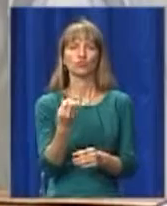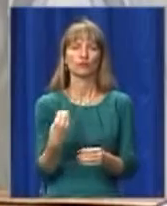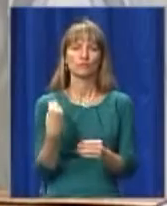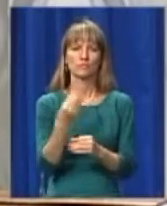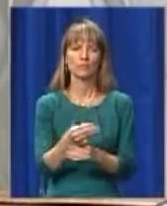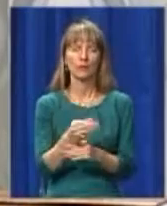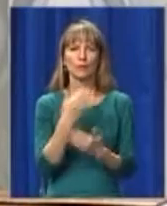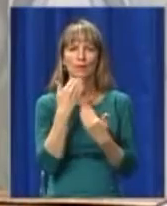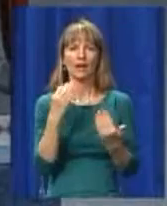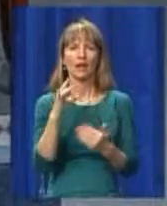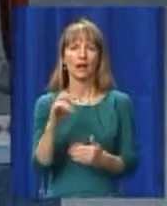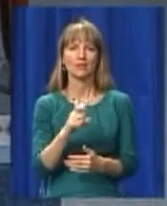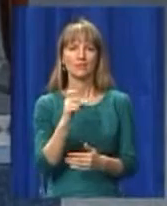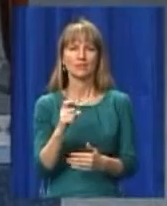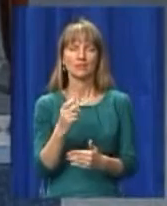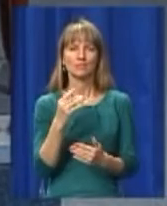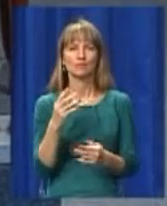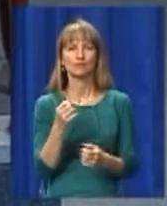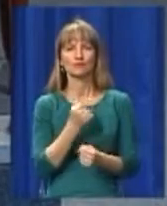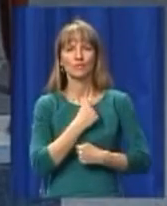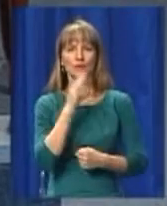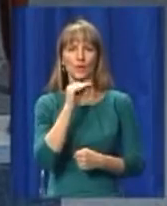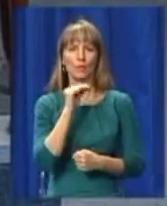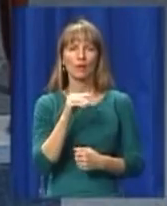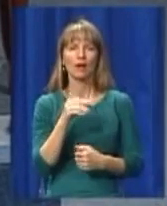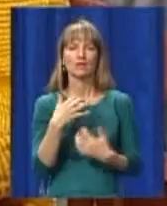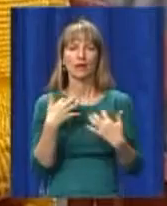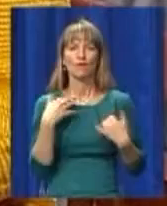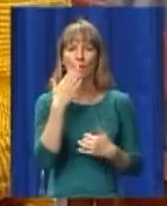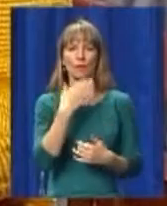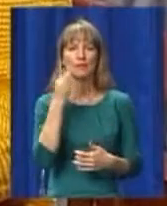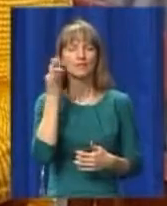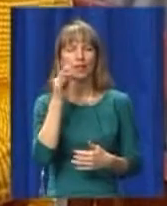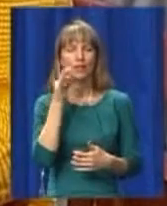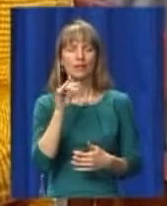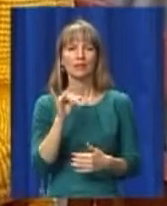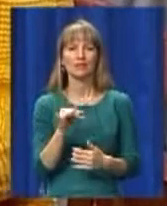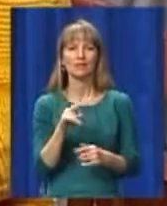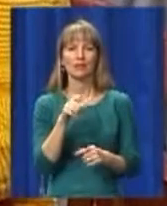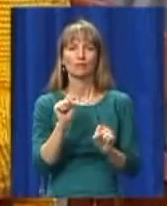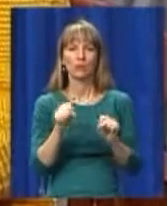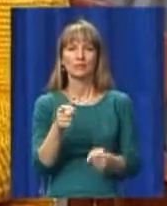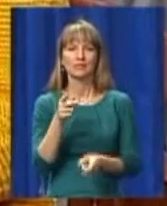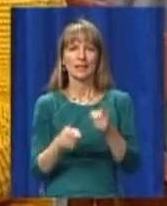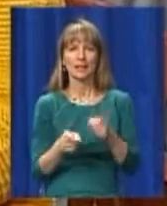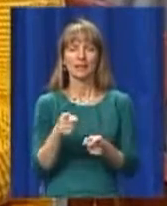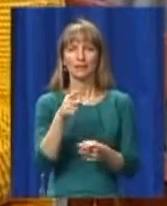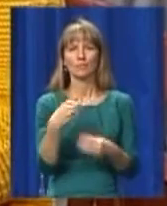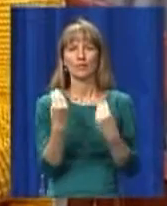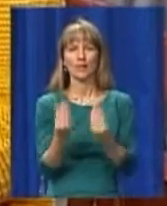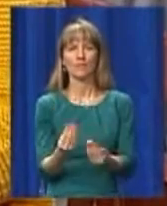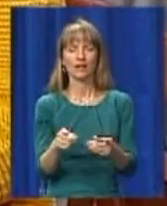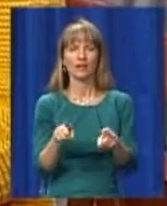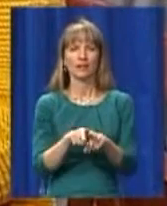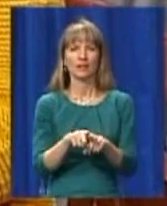думаю: «Боже, бедная собака». Ну, бачиш, тварини також полюбляють солодке, і якось можна зрідка їх балувати такими